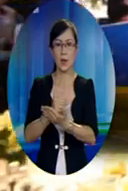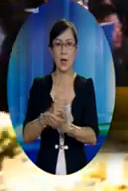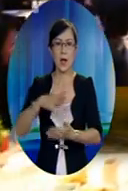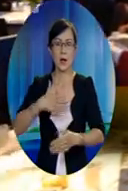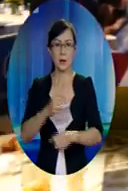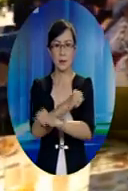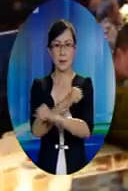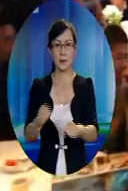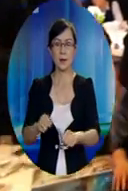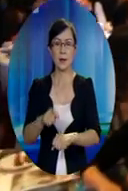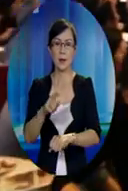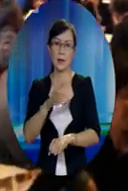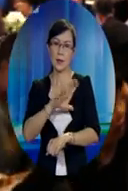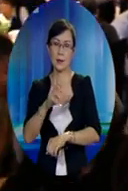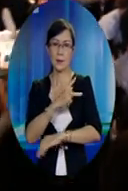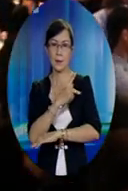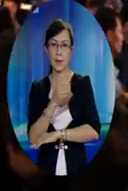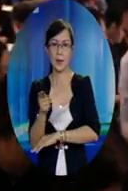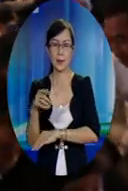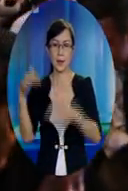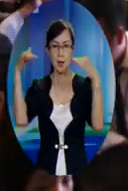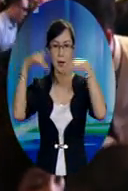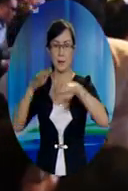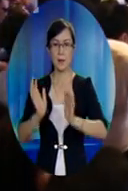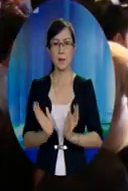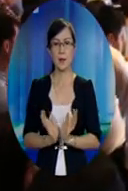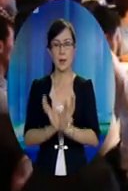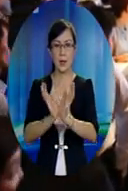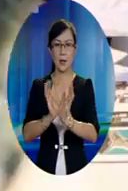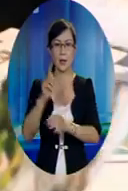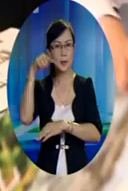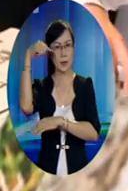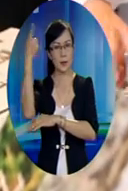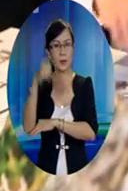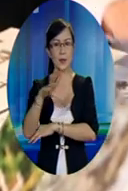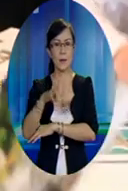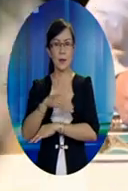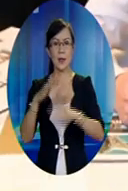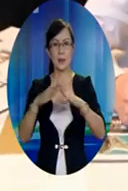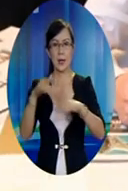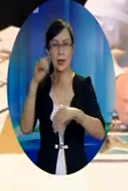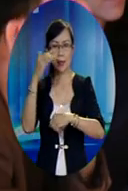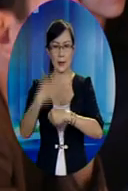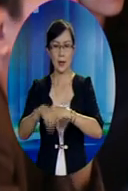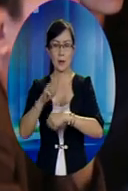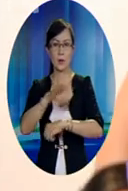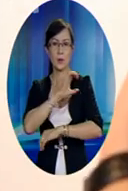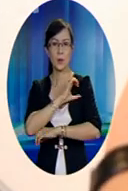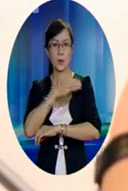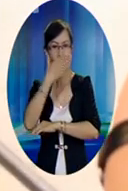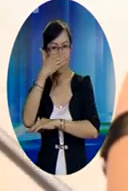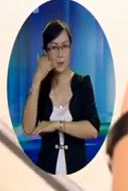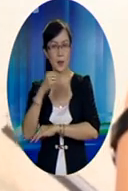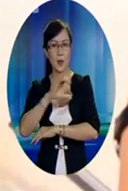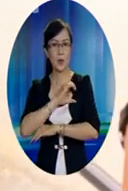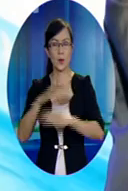bền vững. Đã có gần 500 khách hàng đến tham dự lễ ra mắt. Và ngay trong ngày đầu tiên, 50 căn biệt thự đã có chủ. Đặc biệt, khi chủ biệt